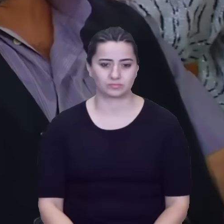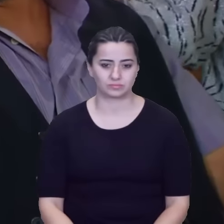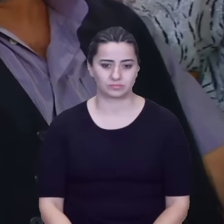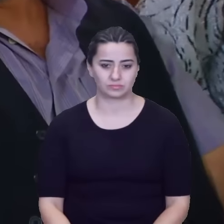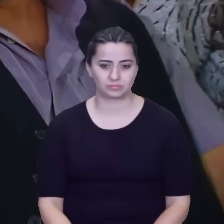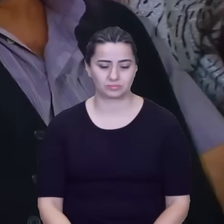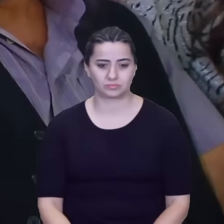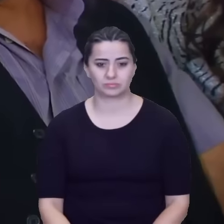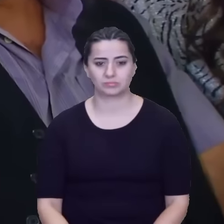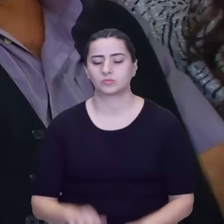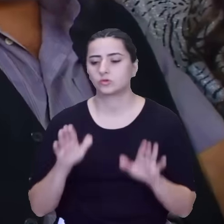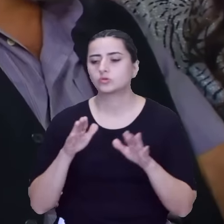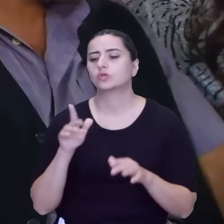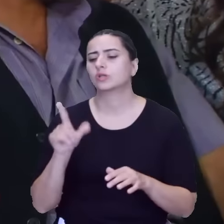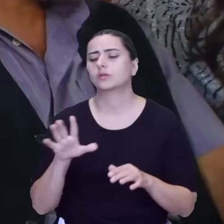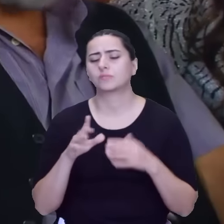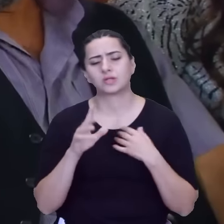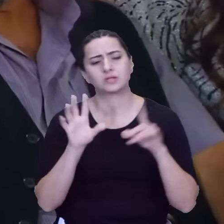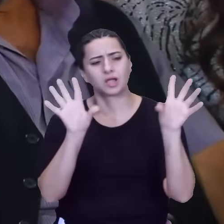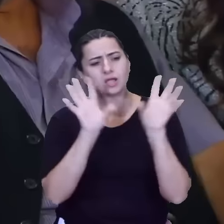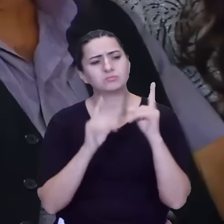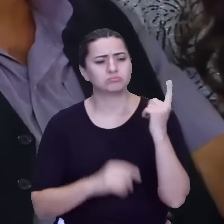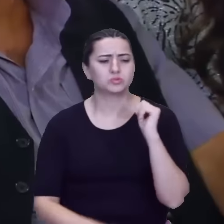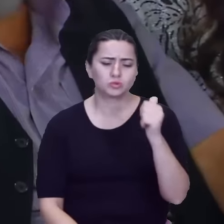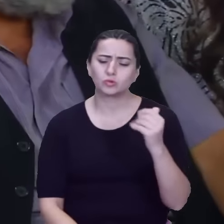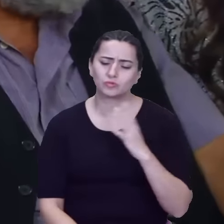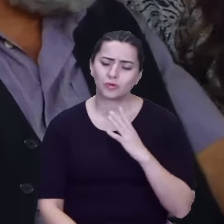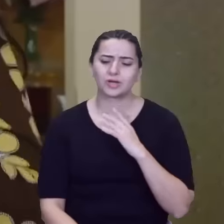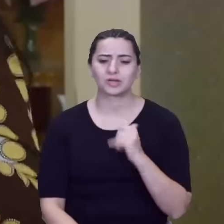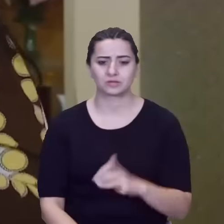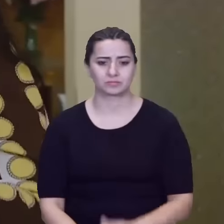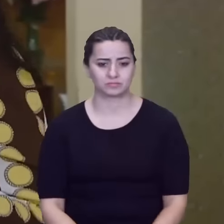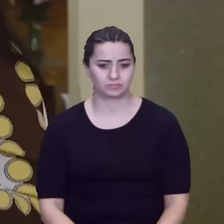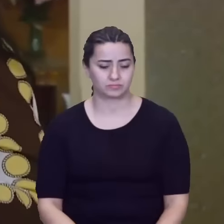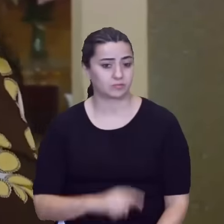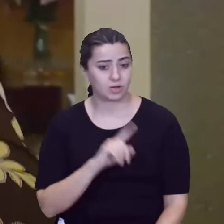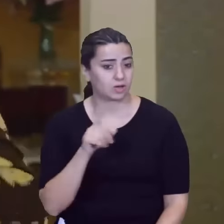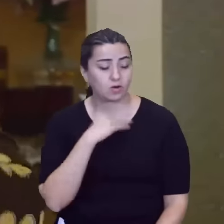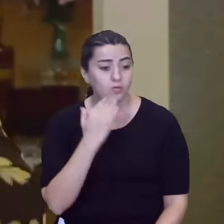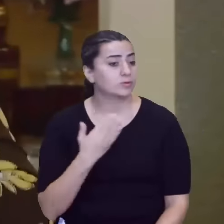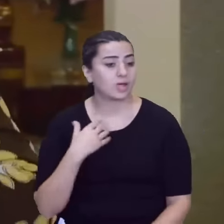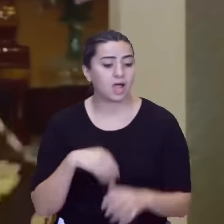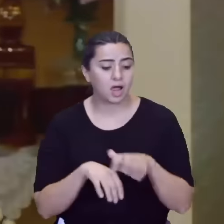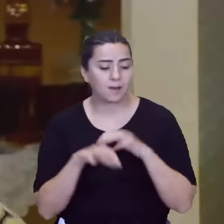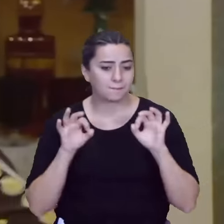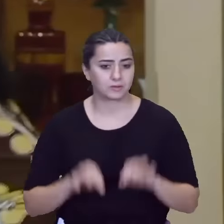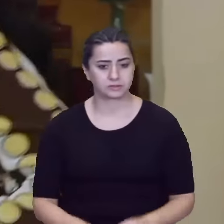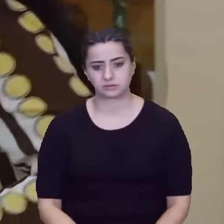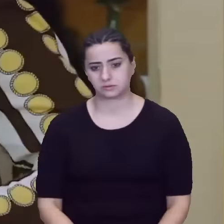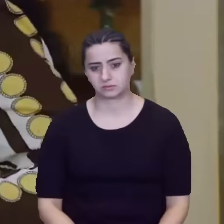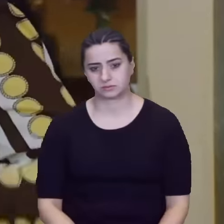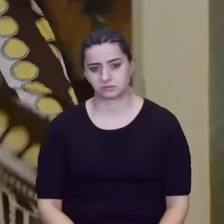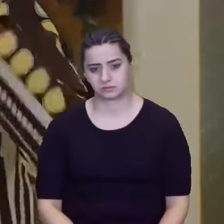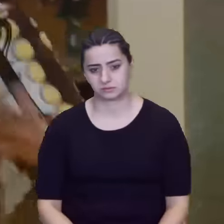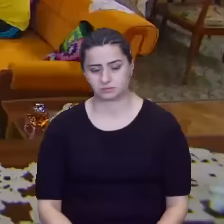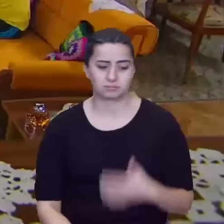Yani kuşu almıyorum. Nasıl antenimiz var, elbet bir gün çekecek. Kesinlikle olmaz. Alerjim baş... Çok yaşa.